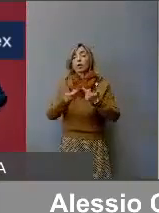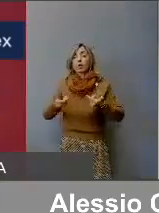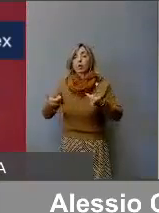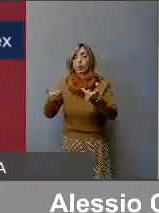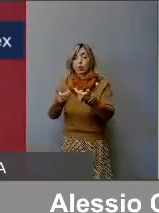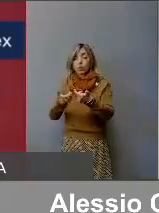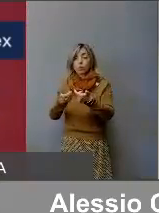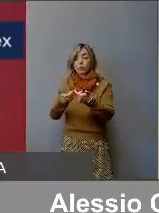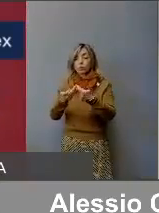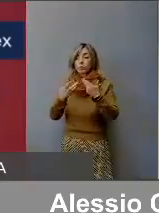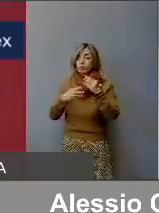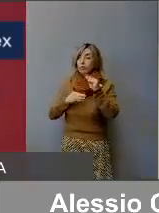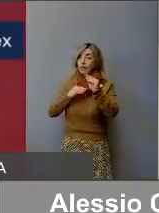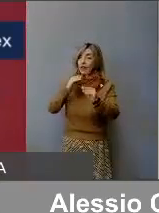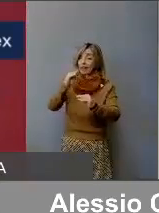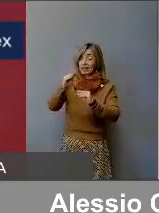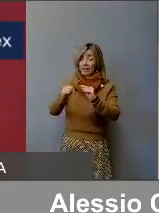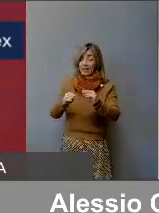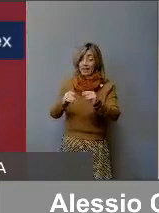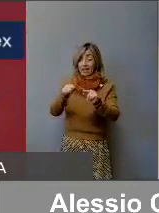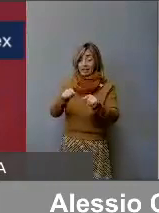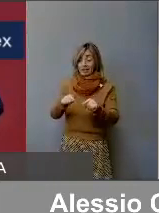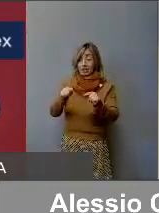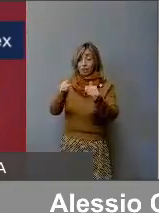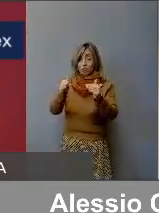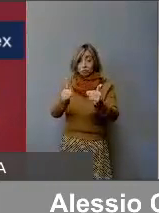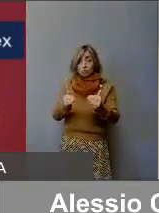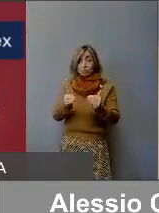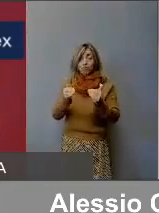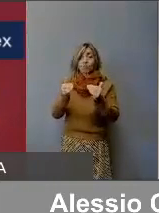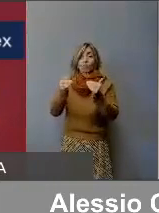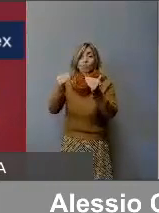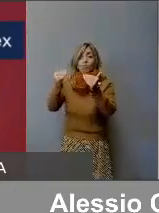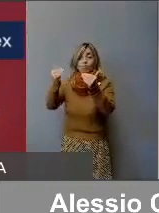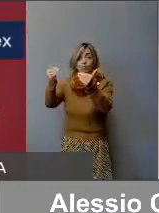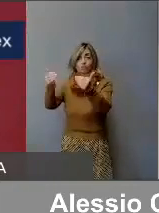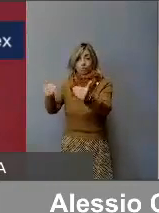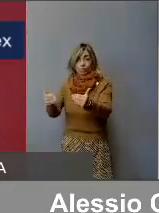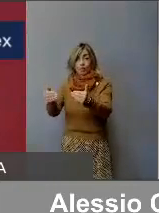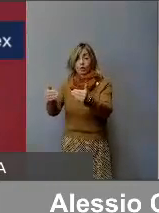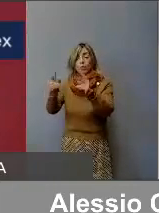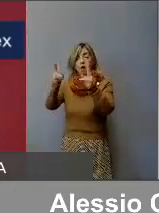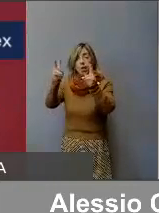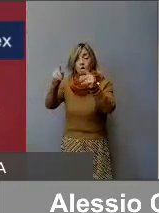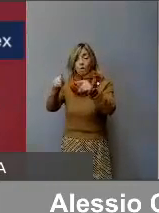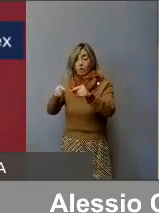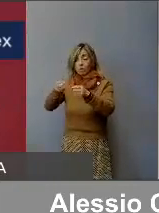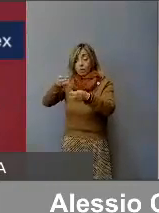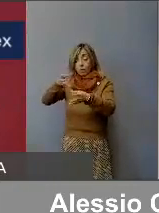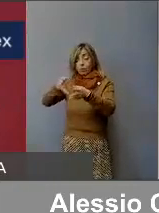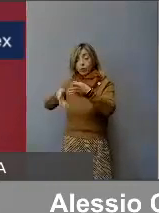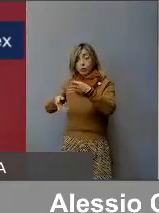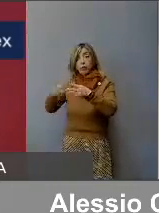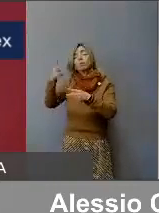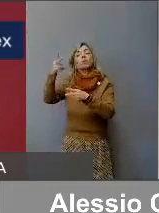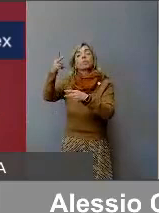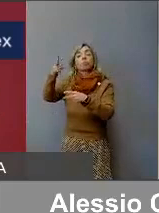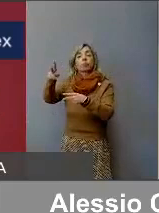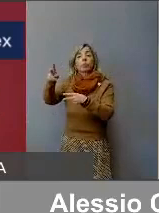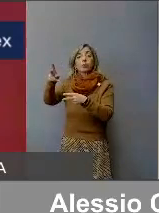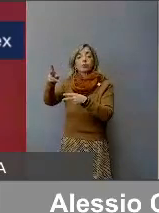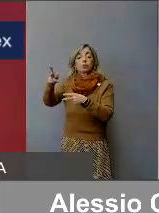posticipare in un tavolo successivo per approfondire non tavolo successivo determinati a detrimento